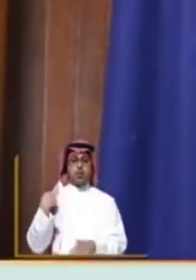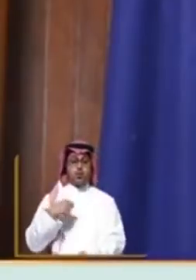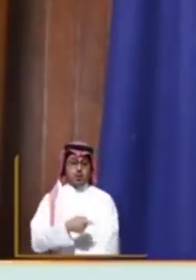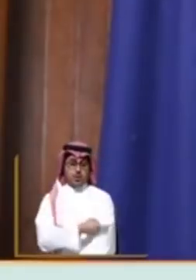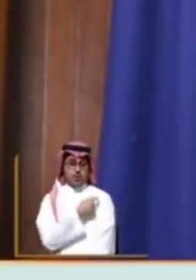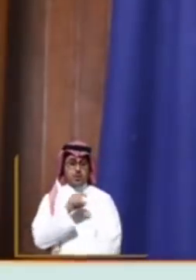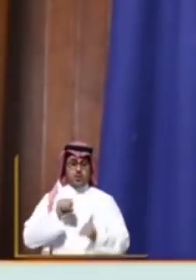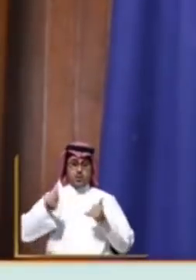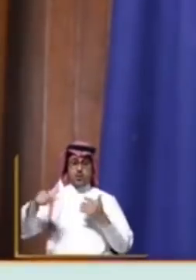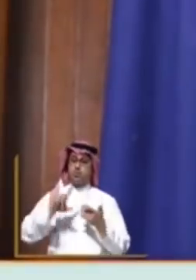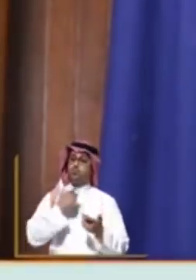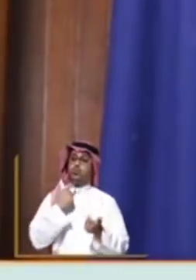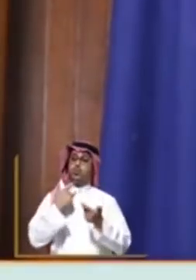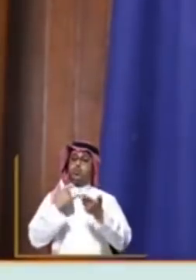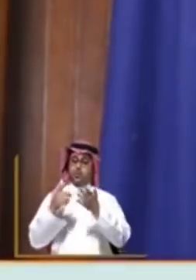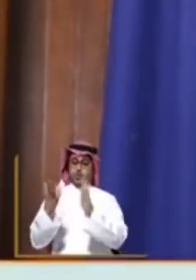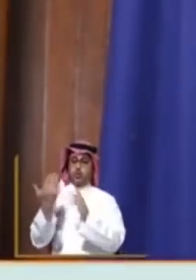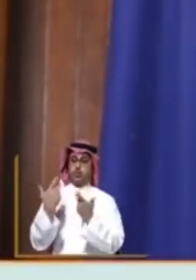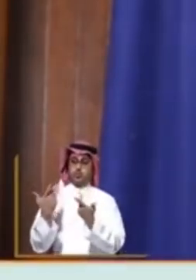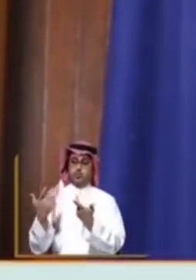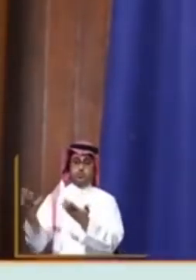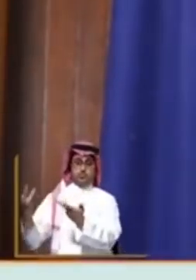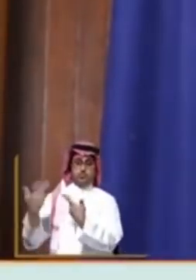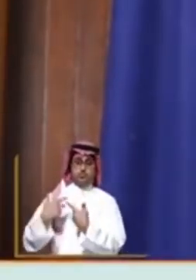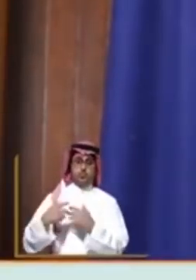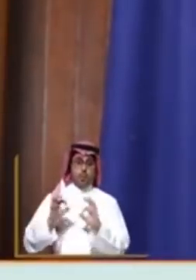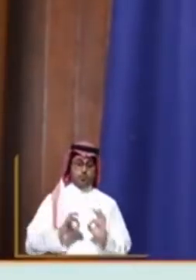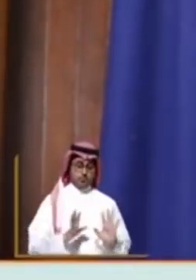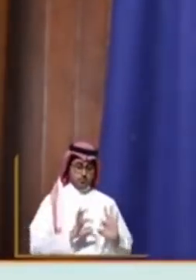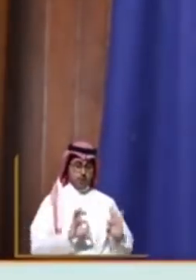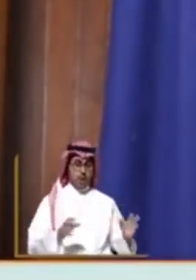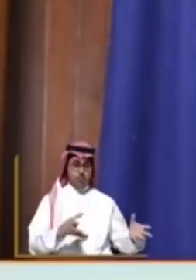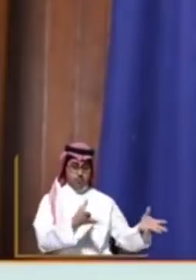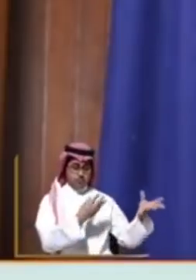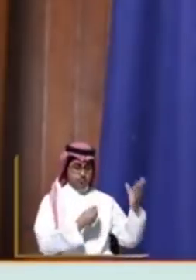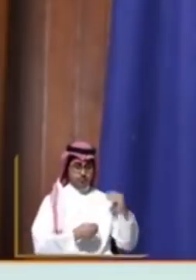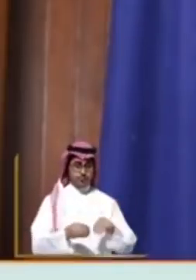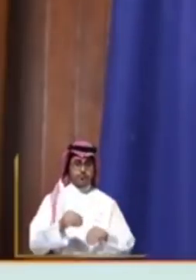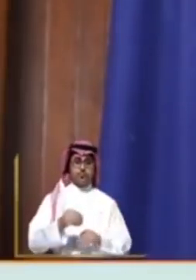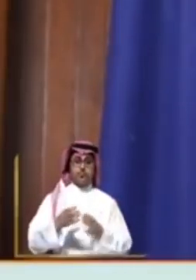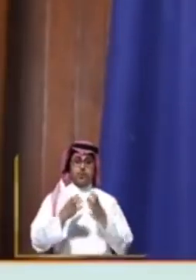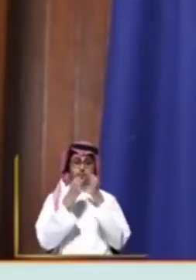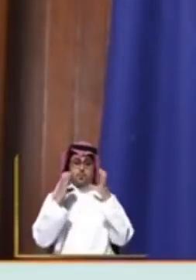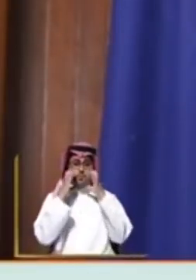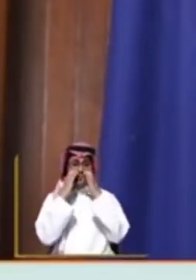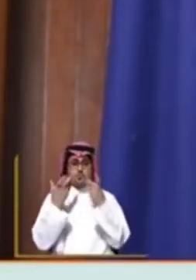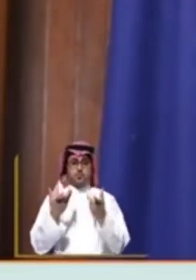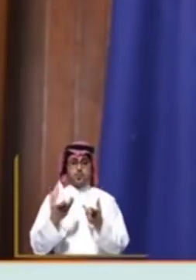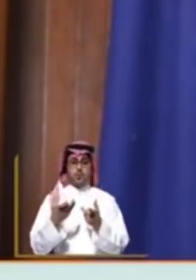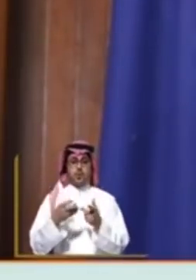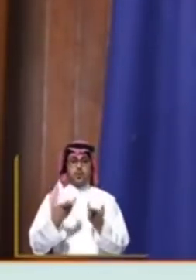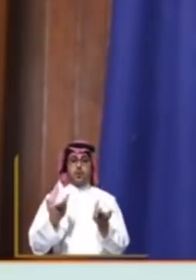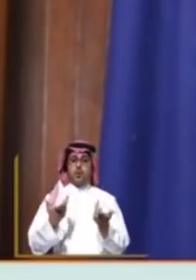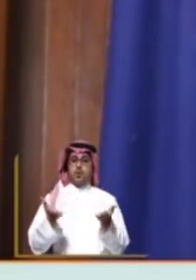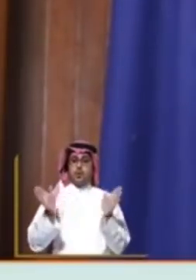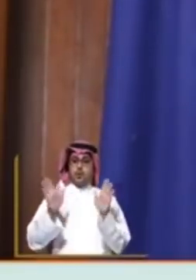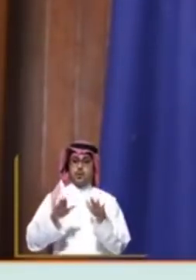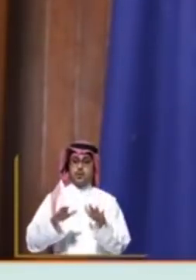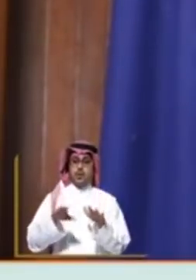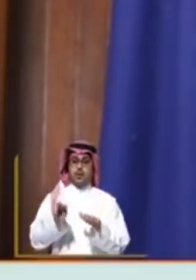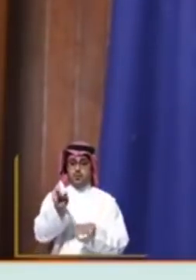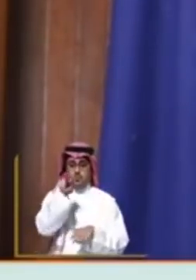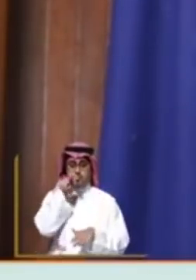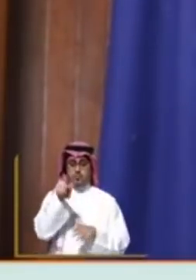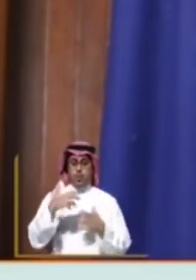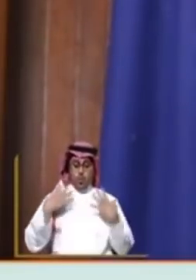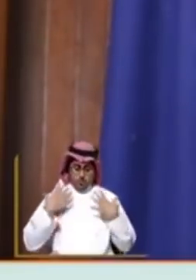على احتياجات ماليزيا في هذا المجال، وتم تأمين عدد من الاحتياجات تشمل أقنعة وتشمل أجهزة التنفس الصناعي بالإضافة إلى